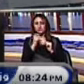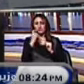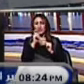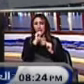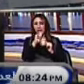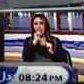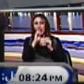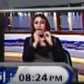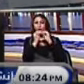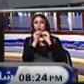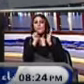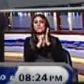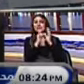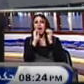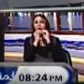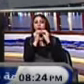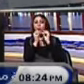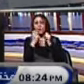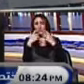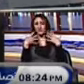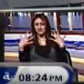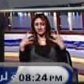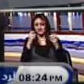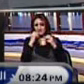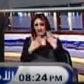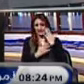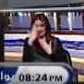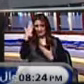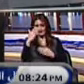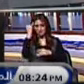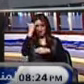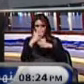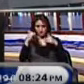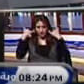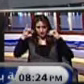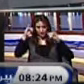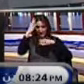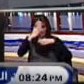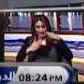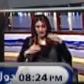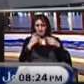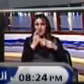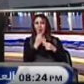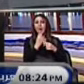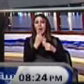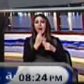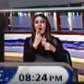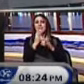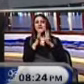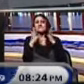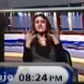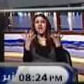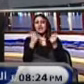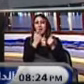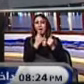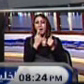يبص على اللون بتاع اللحمة، اللحمة الطازة اللحمة الفريش اللي هي لسه مدبوعة بتبقى لونها احمر وردي فاتح، ما